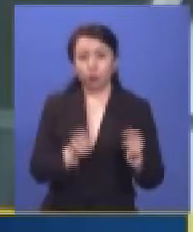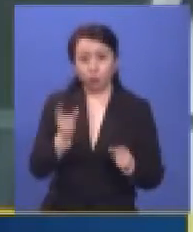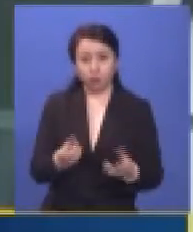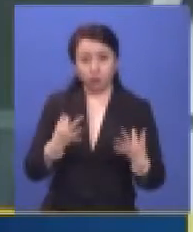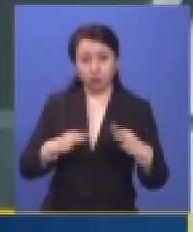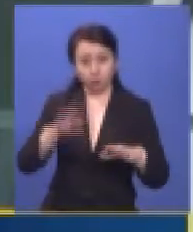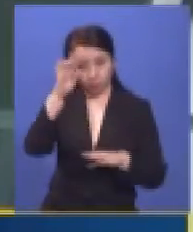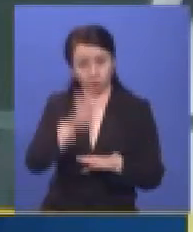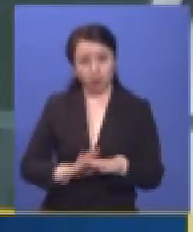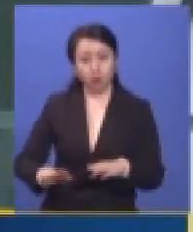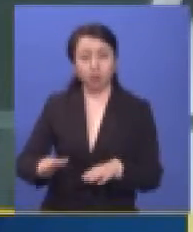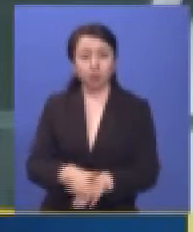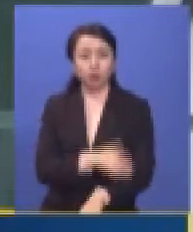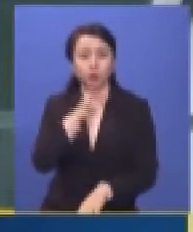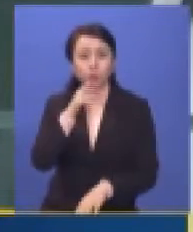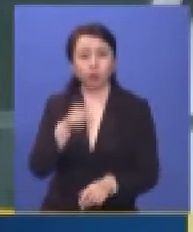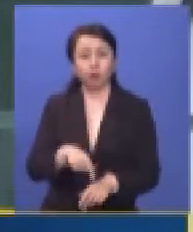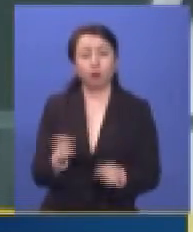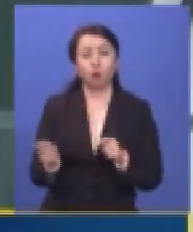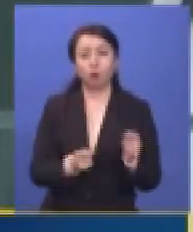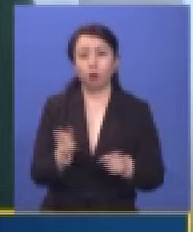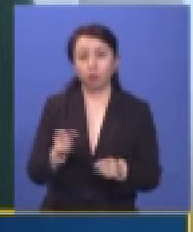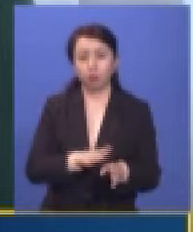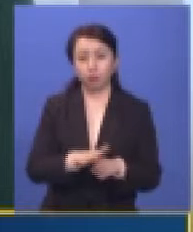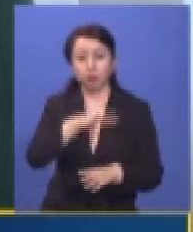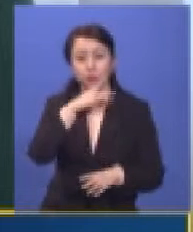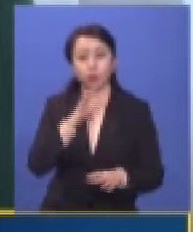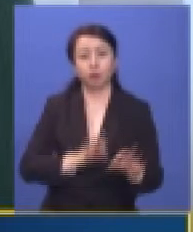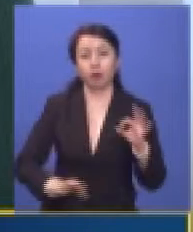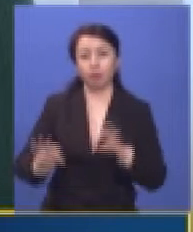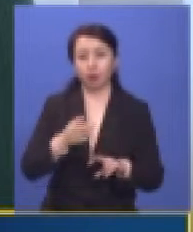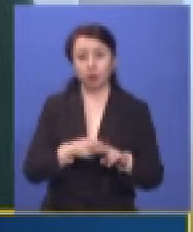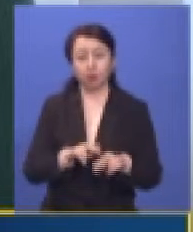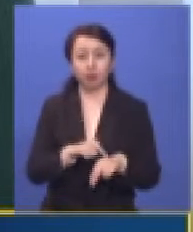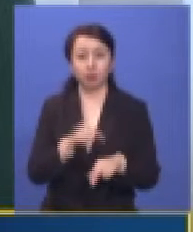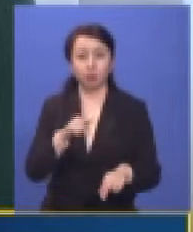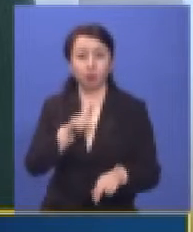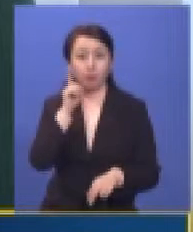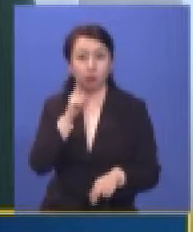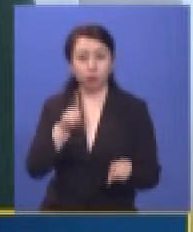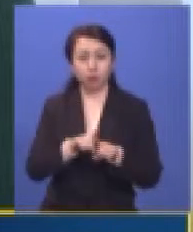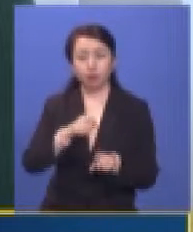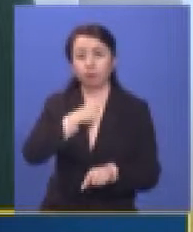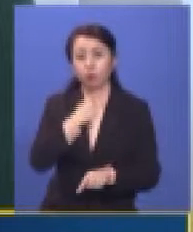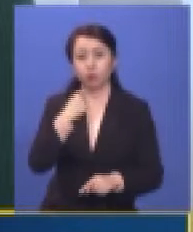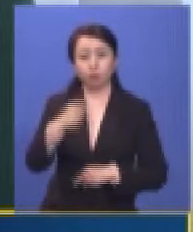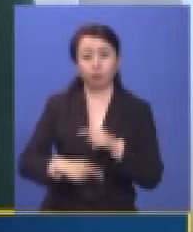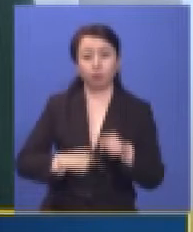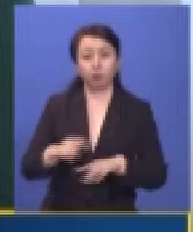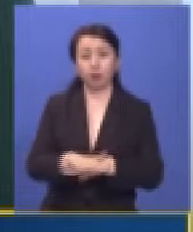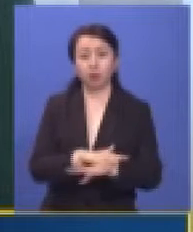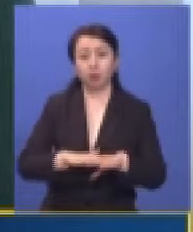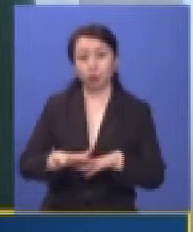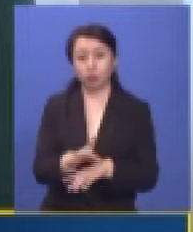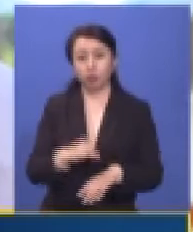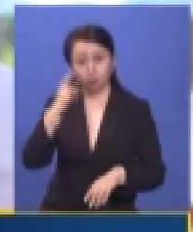суверенного государства. За долгие годы под его руководством реализовано множество проектов, касающихся как молодого, так и взрослого поколения народа